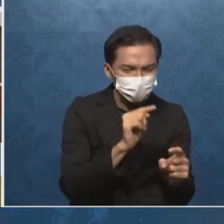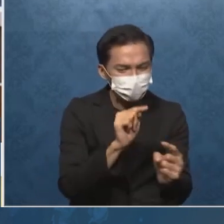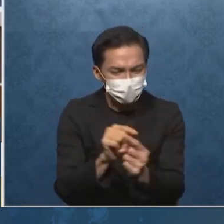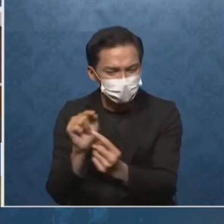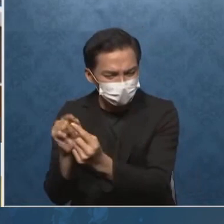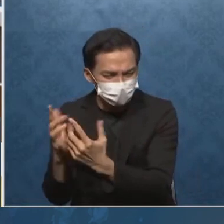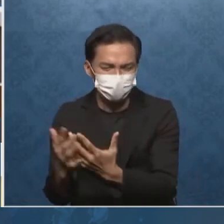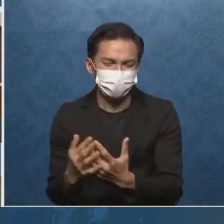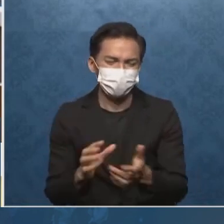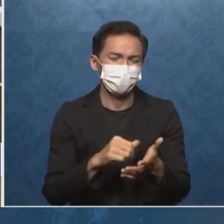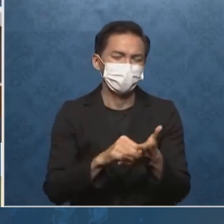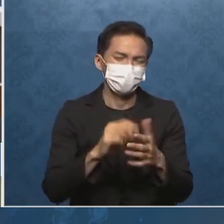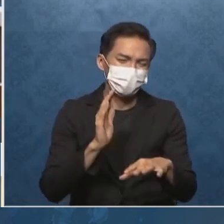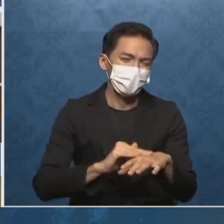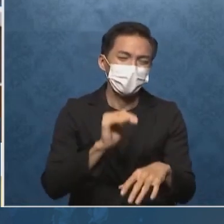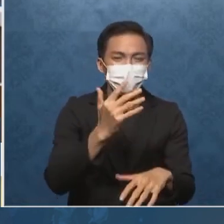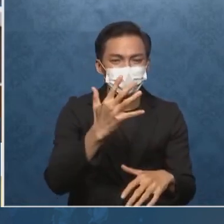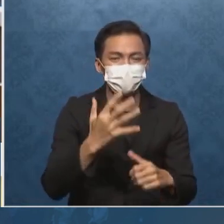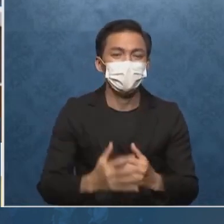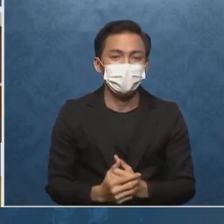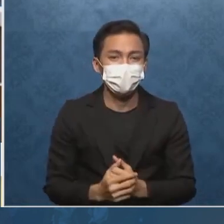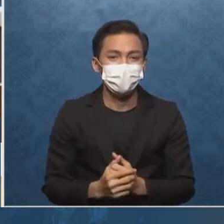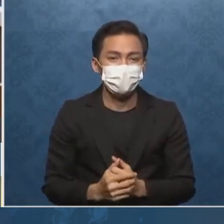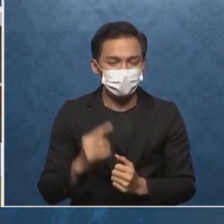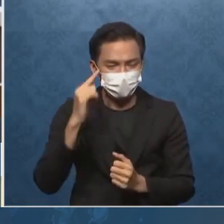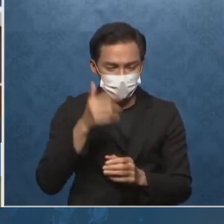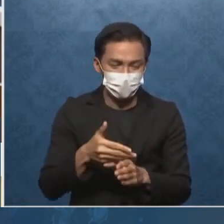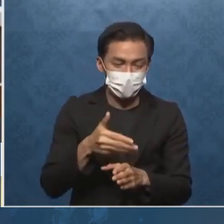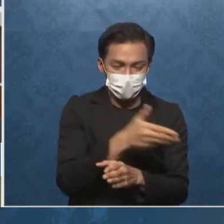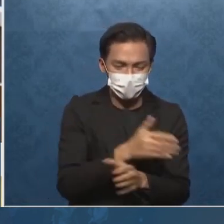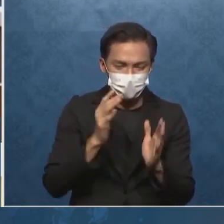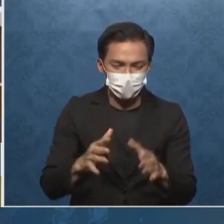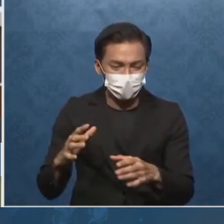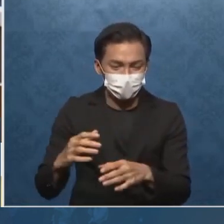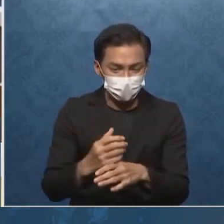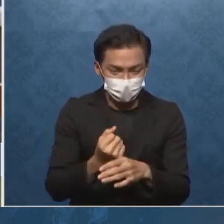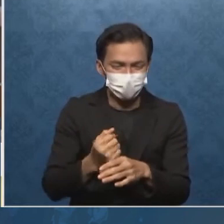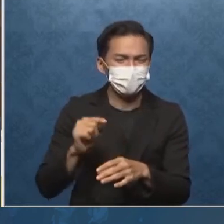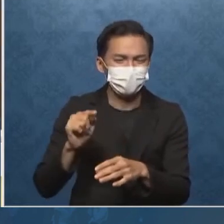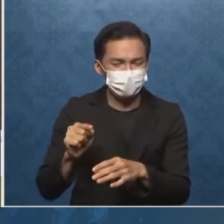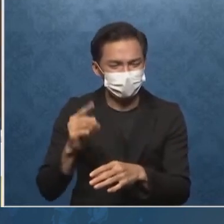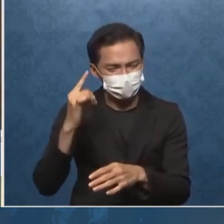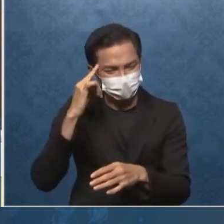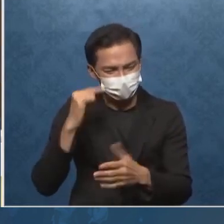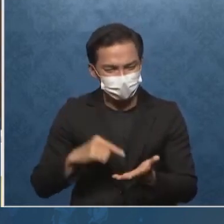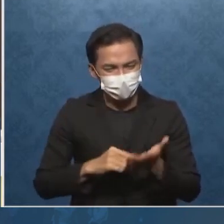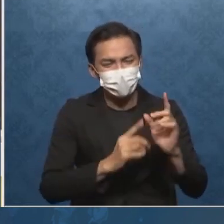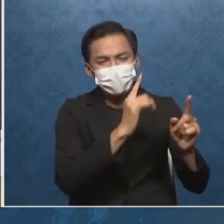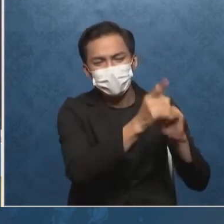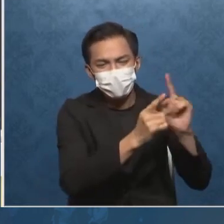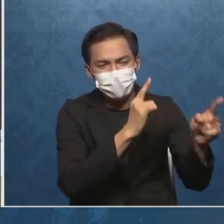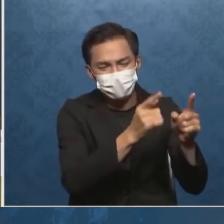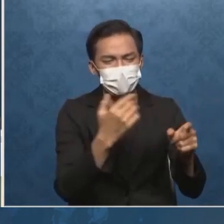ละพื้นที่ไม่นับว่าต่อหน้านี้นะครับกลุ่มผู้รับเหมาเนี่ยนะครับเขาเรียกร้องเค้าร้องเรียนผ่านสื่อ